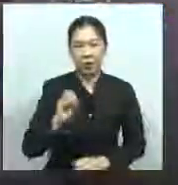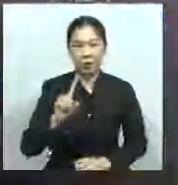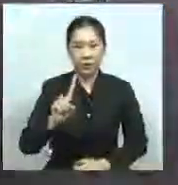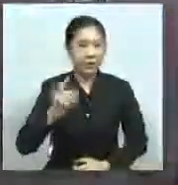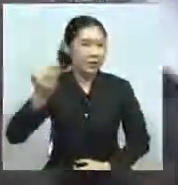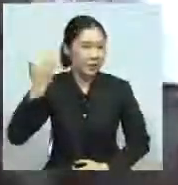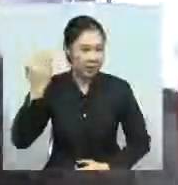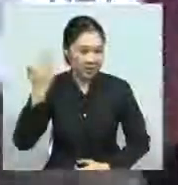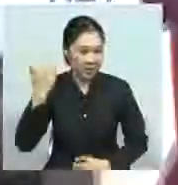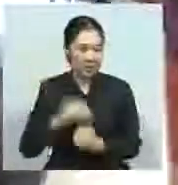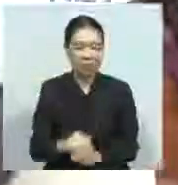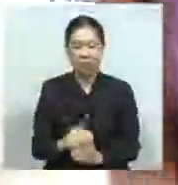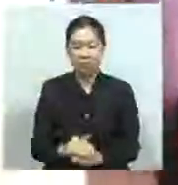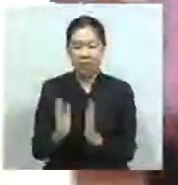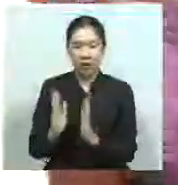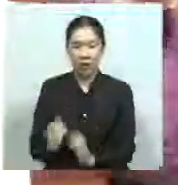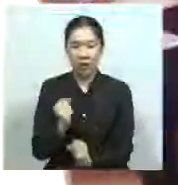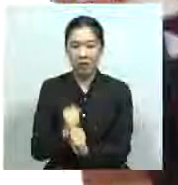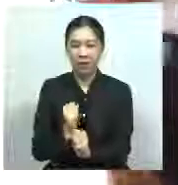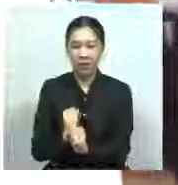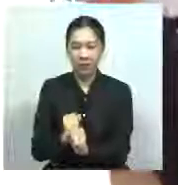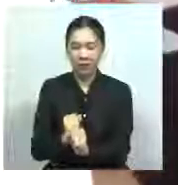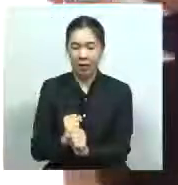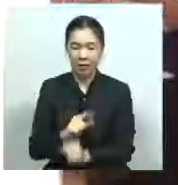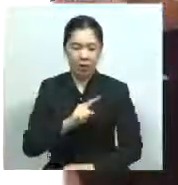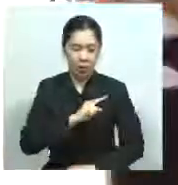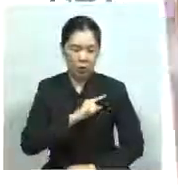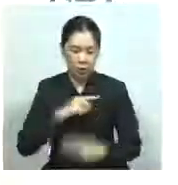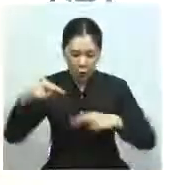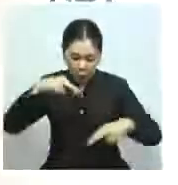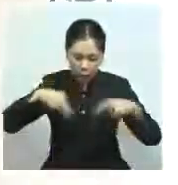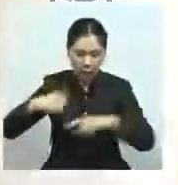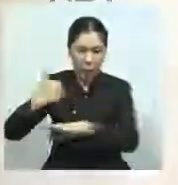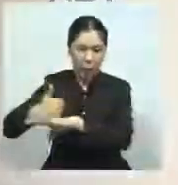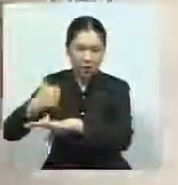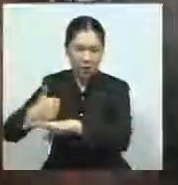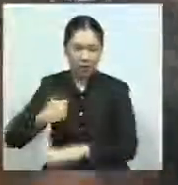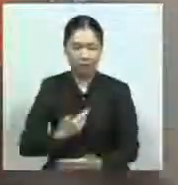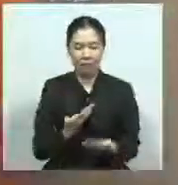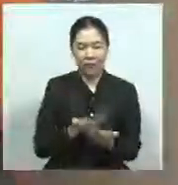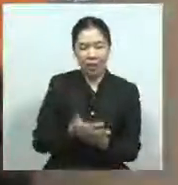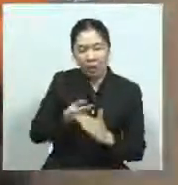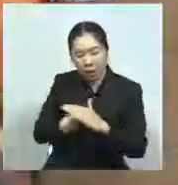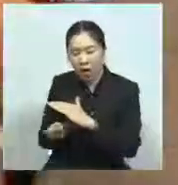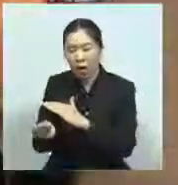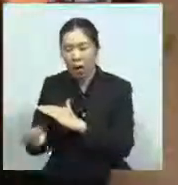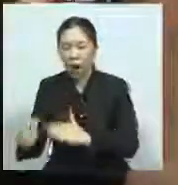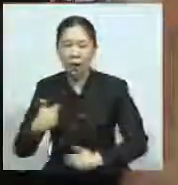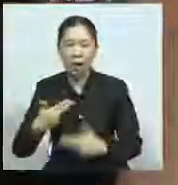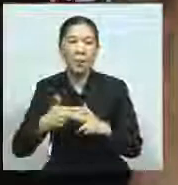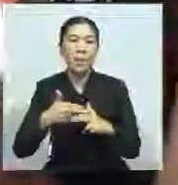าและมีการติดสินบนให้กับนายวิเชียรชินวงศ์หัวหน้าเขตรักษาพันธุ์สัตว์ป่าทุ่งใหญ่นเรศวรเพื่อให้ปล่อยตัวตนและพ